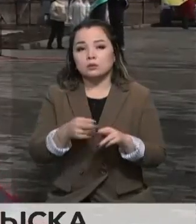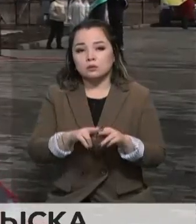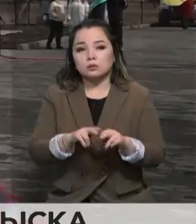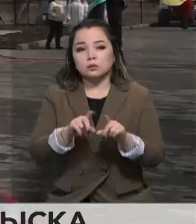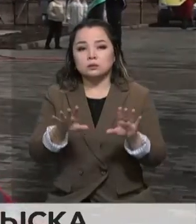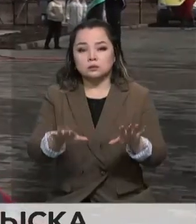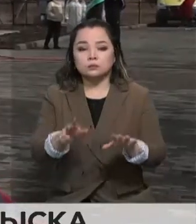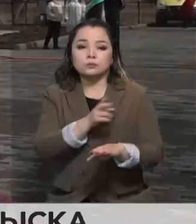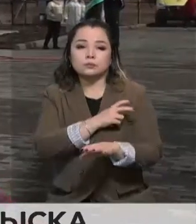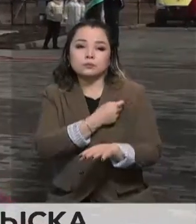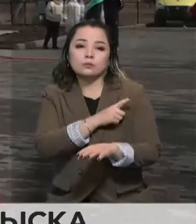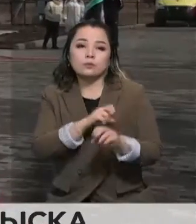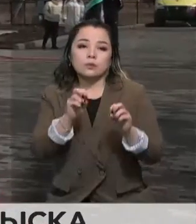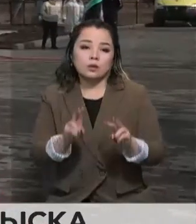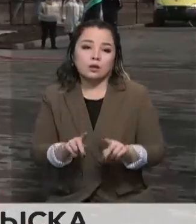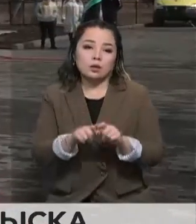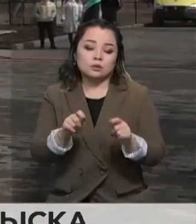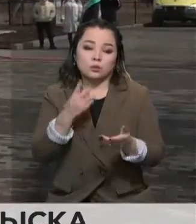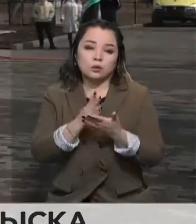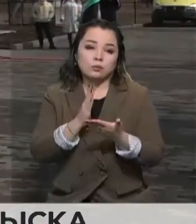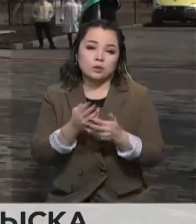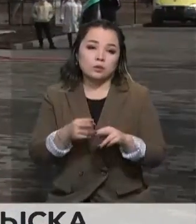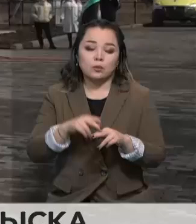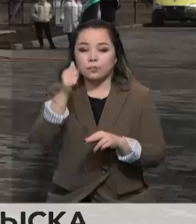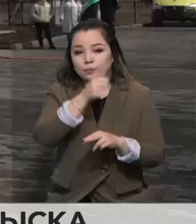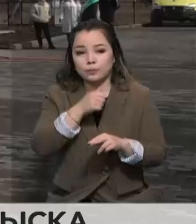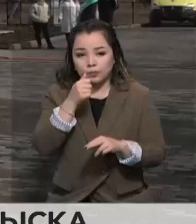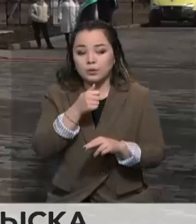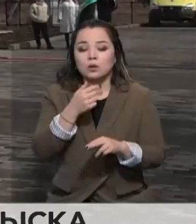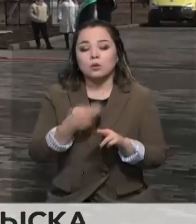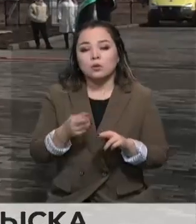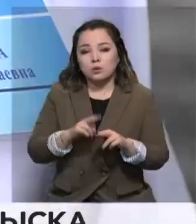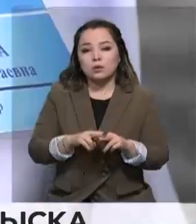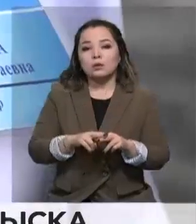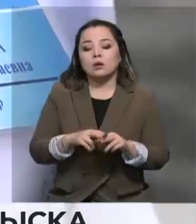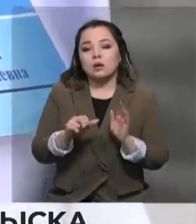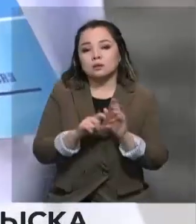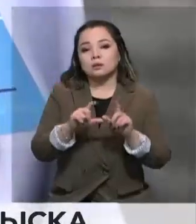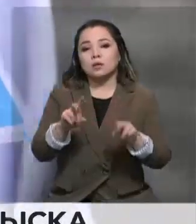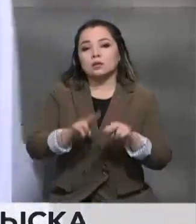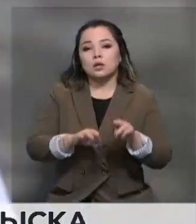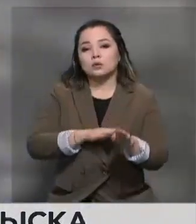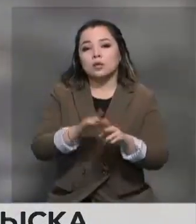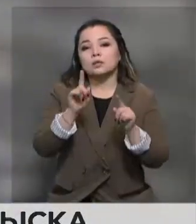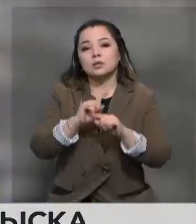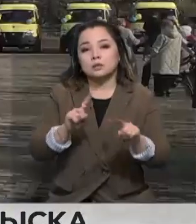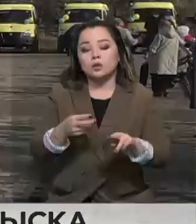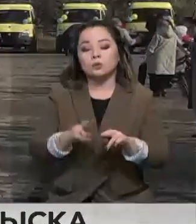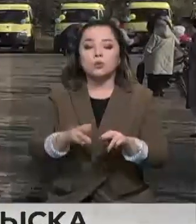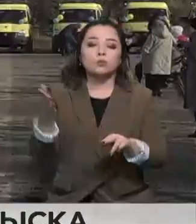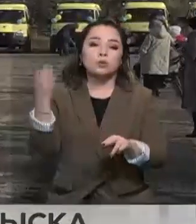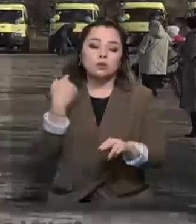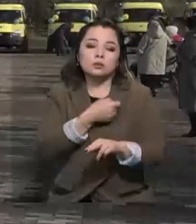нысан дәрігерлік амбулаторияда былтыр ашқан боламыз. Биыл біздерге 6 нысан салыну керек. Ерекшеліктері